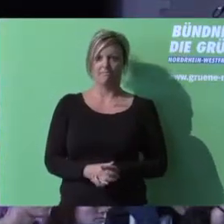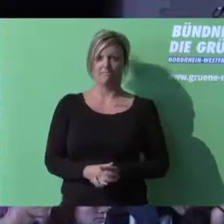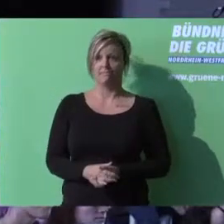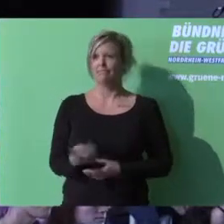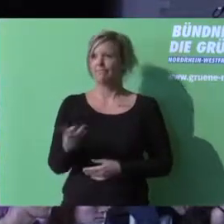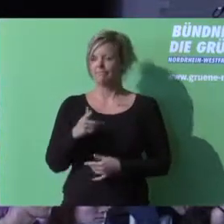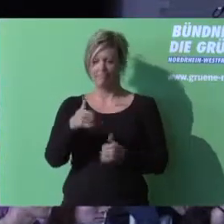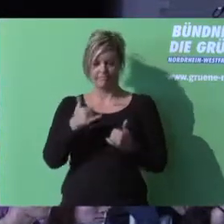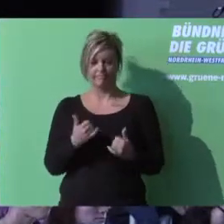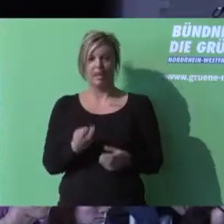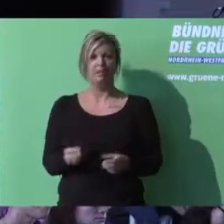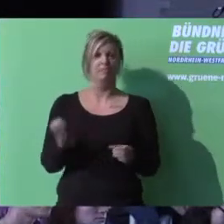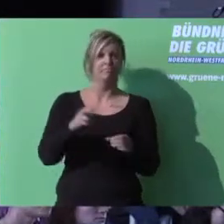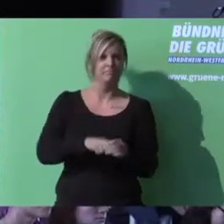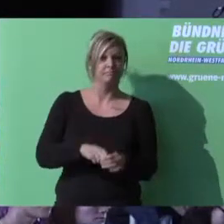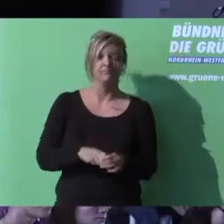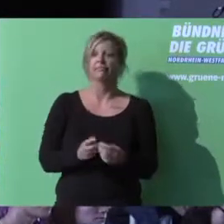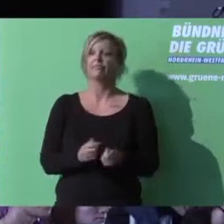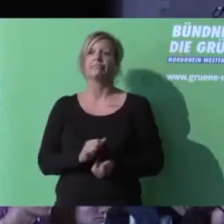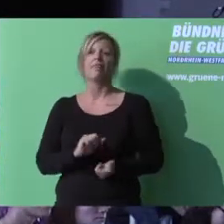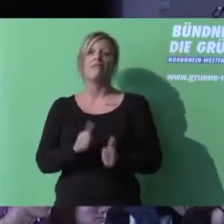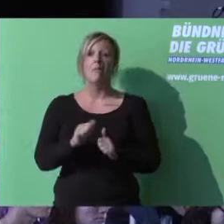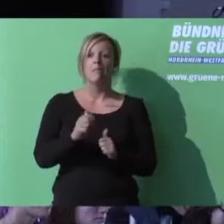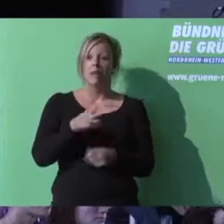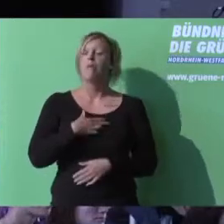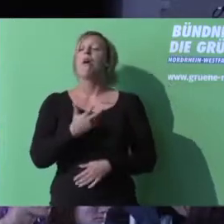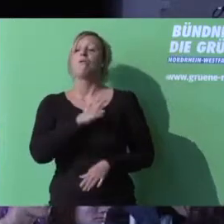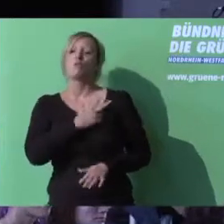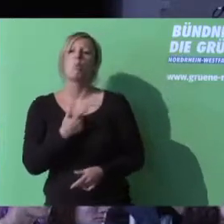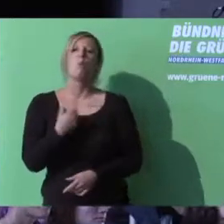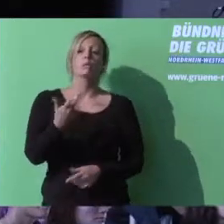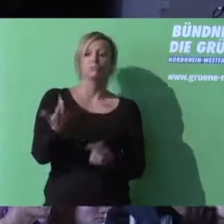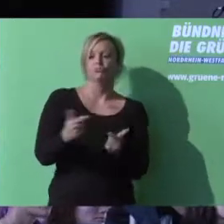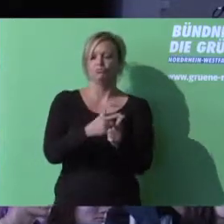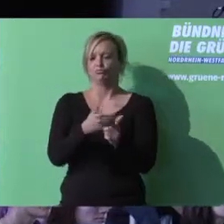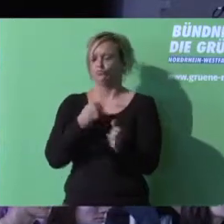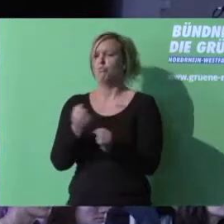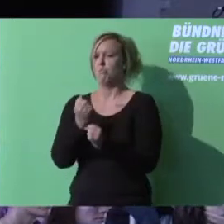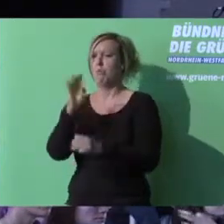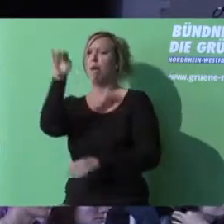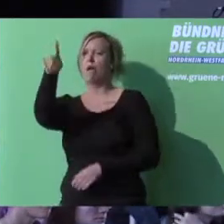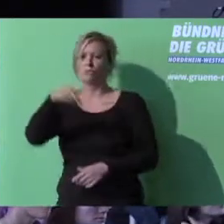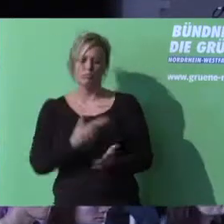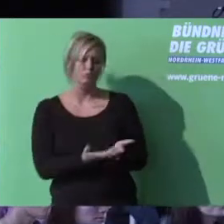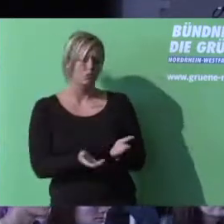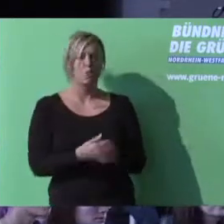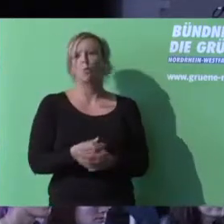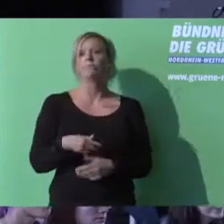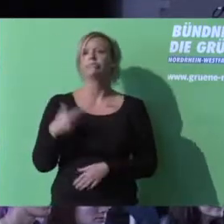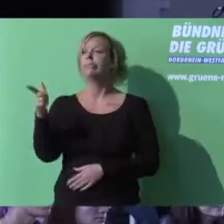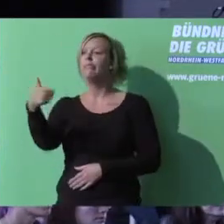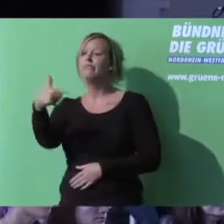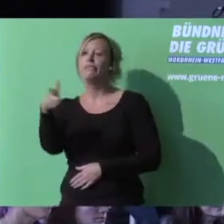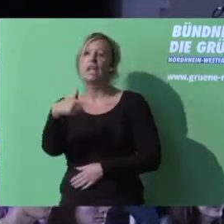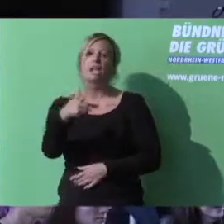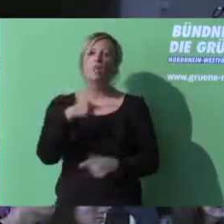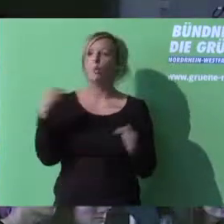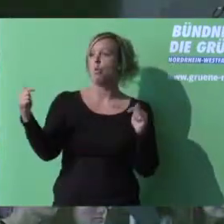den Wettbewerb der haltlosen Versprechungen. Per Videokonferenz werden dann mal